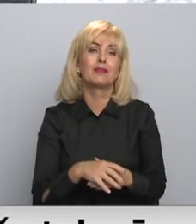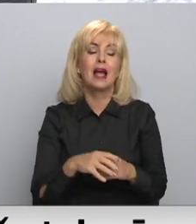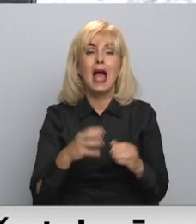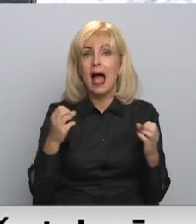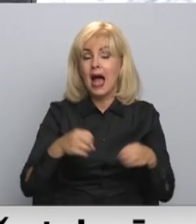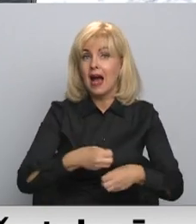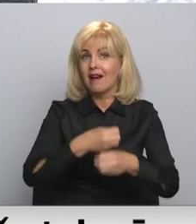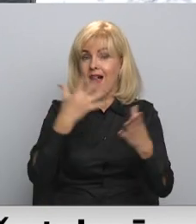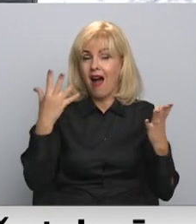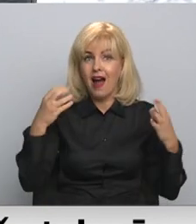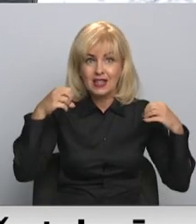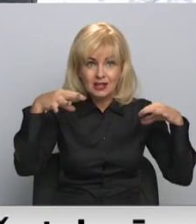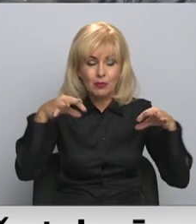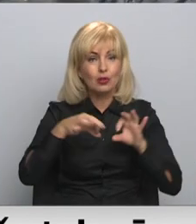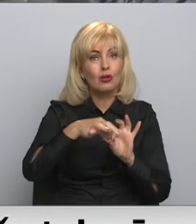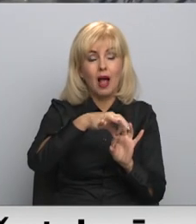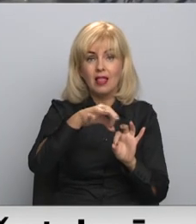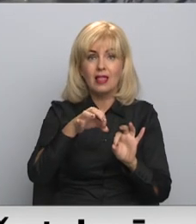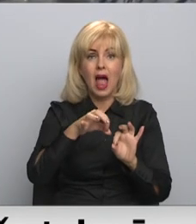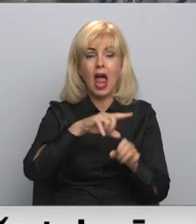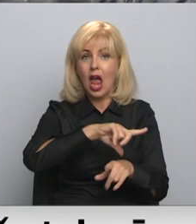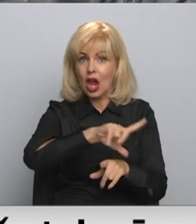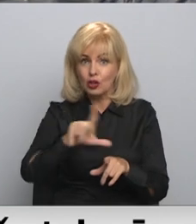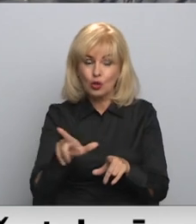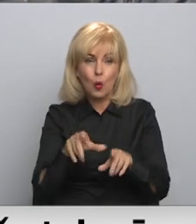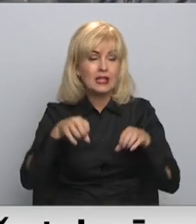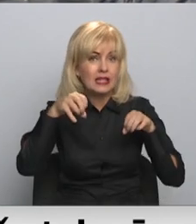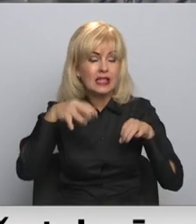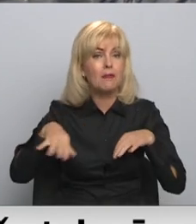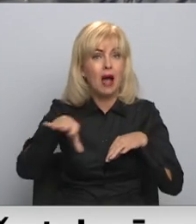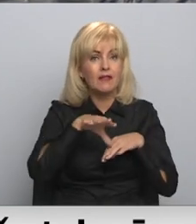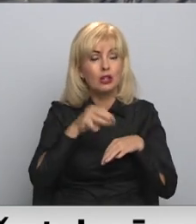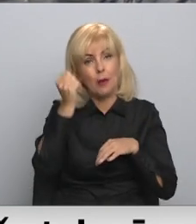Gaismekļi speciāli izmērītos leņķos izgaismos visus brīvības pieminekļu tēlus.